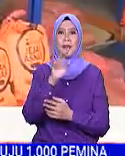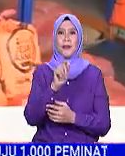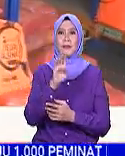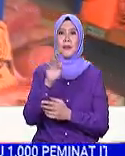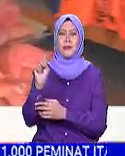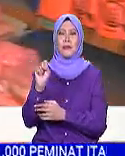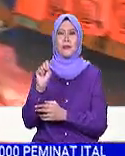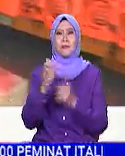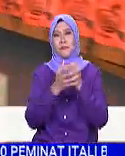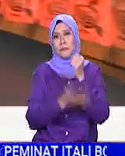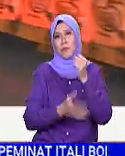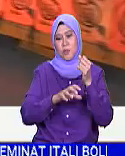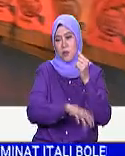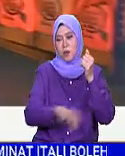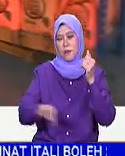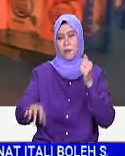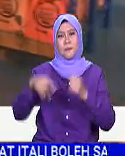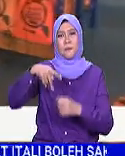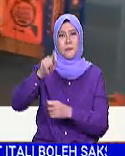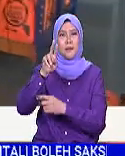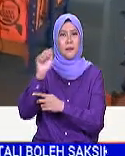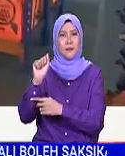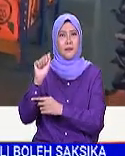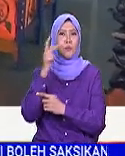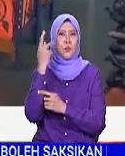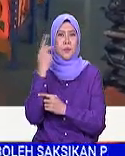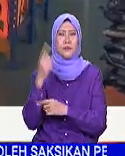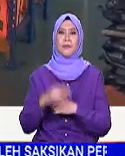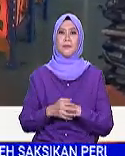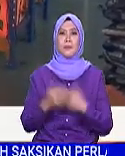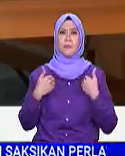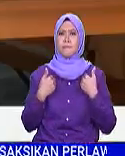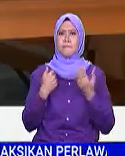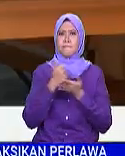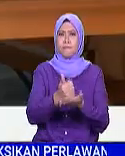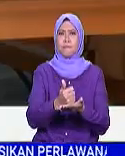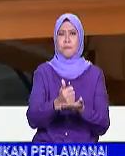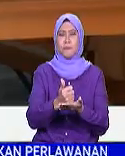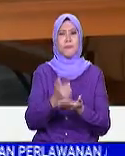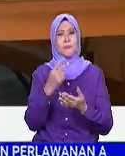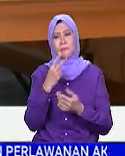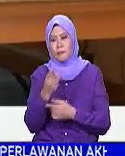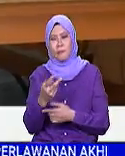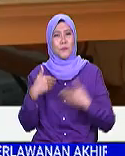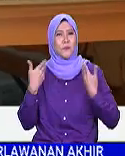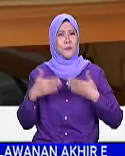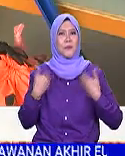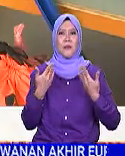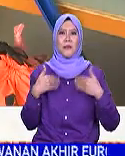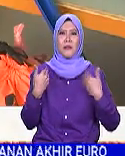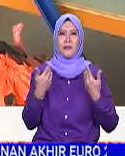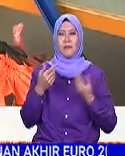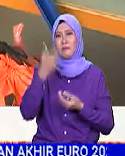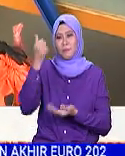TBS cawangan petrajaya kucing sementara itu beberapa penerima bantuan yang ditemui berasa ama bersyukur dengan bantuan yang